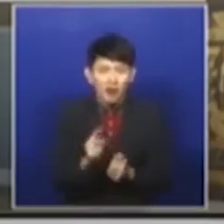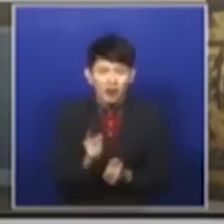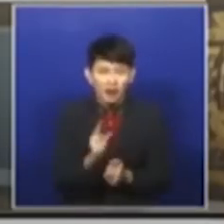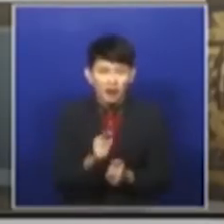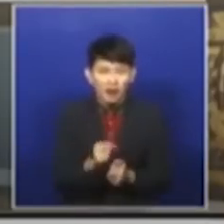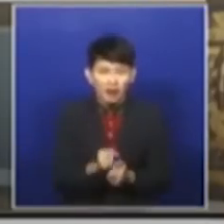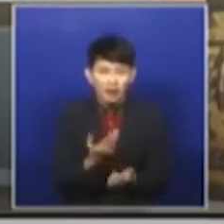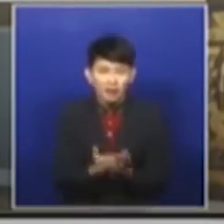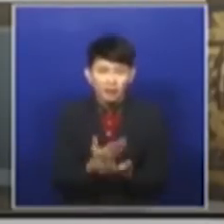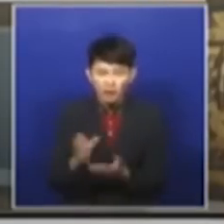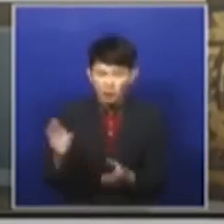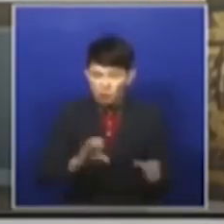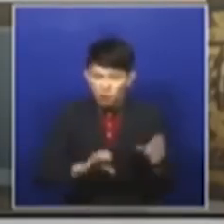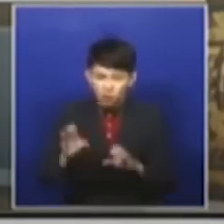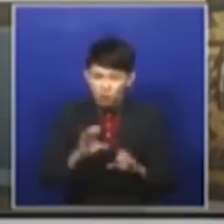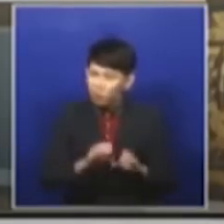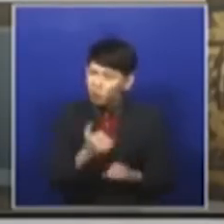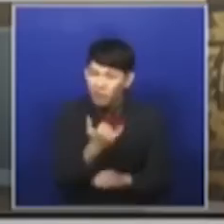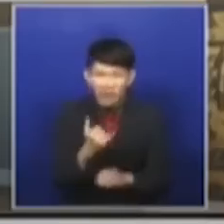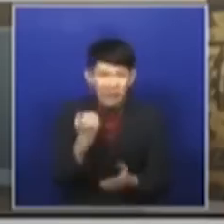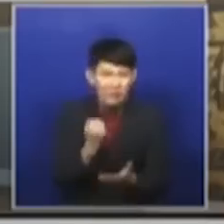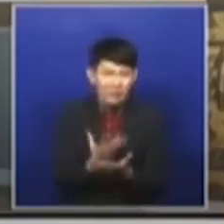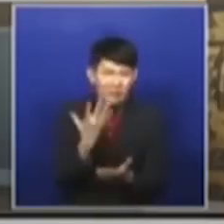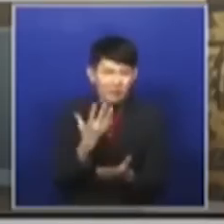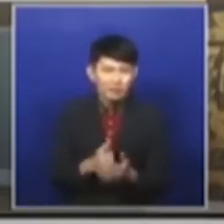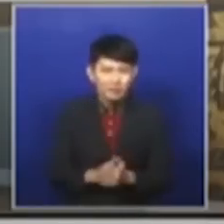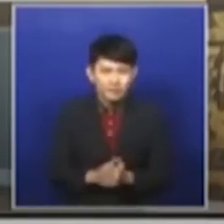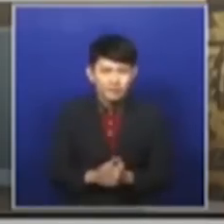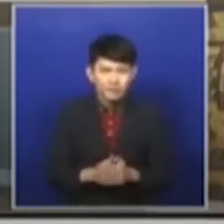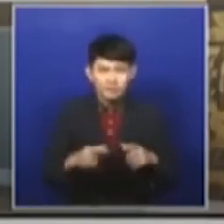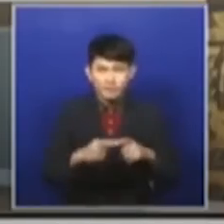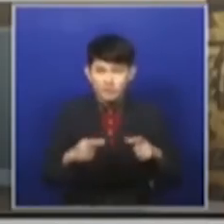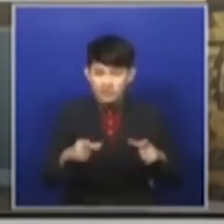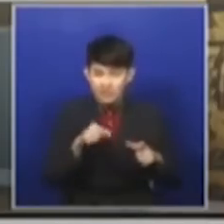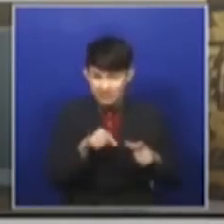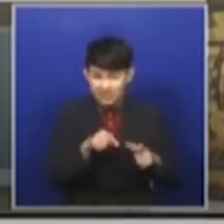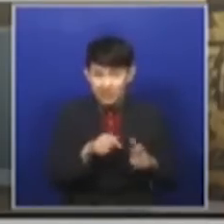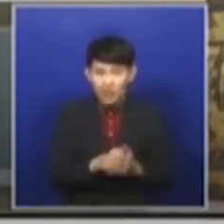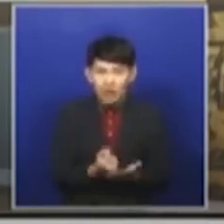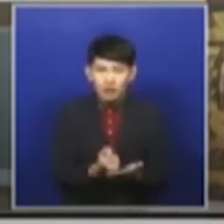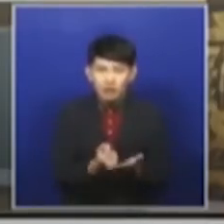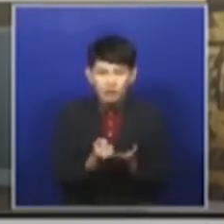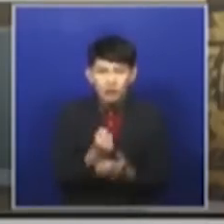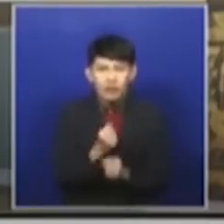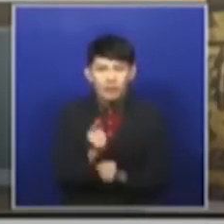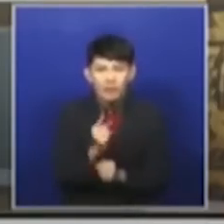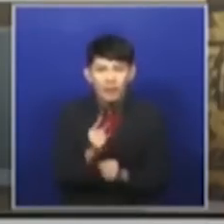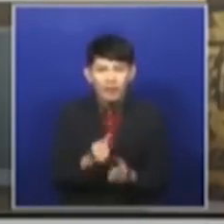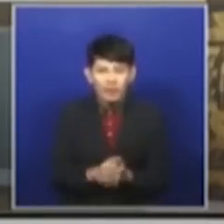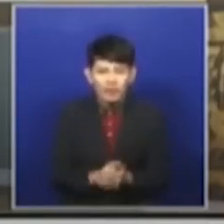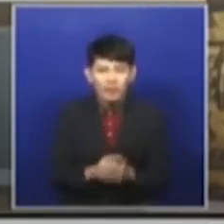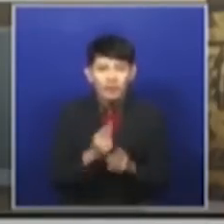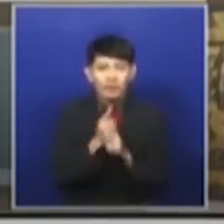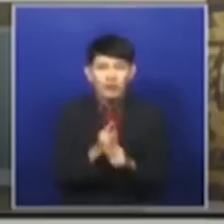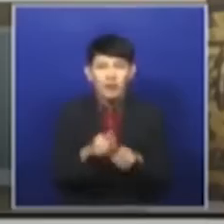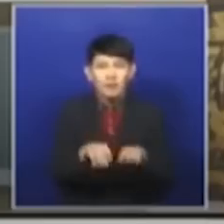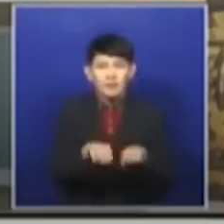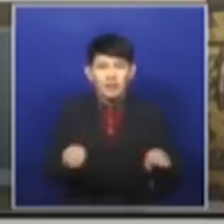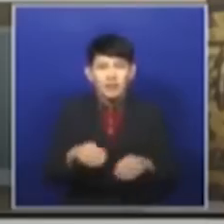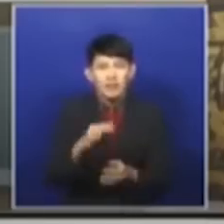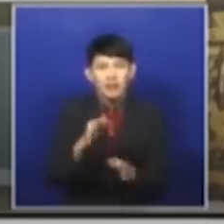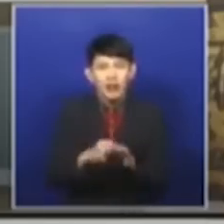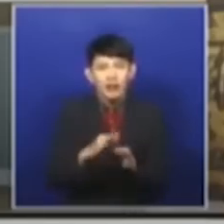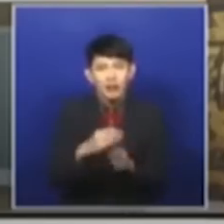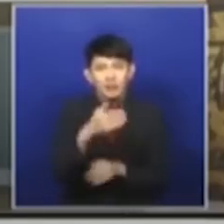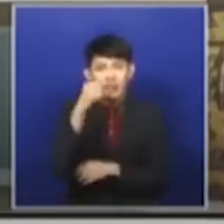การระดมทุนของบริษัทนั้นสูงขึ้นโดยตราสารหนี้ที่จะได้รับการช่วยเหลือนั้นจะต้องเข้าเกณฑ์ที่ธนาคารแห่งประเทศไทยกำ